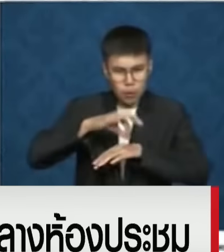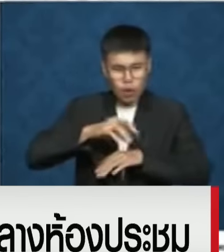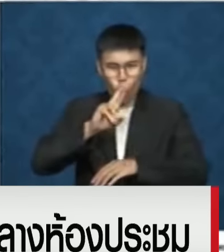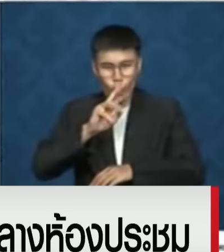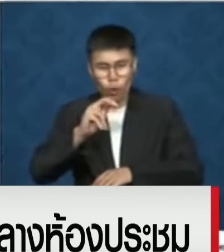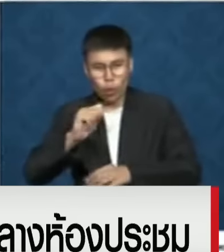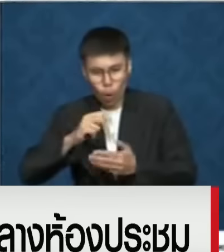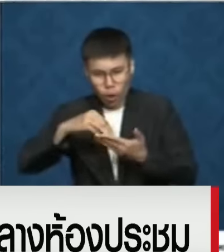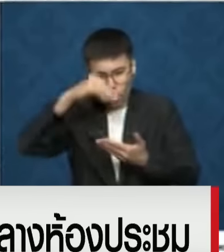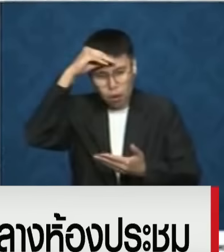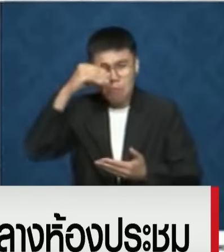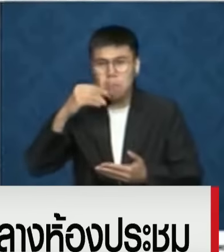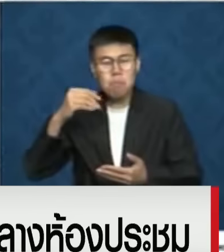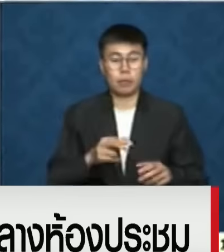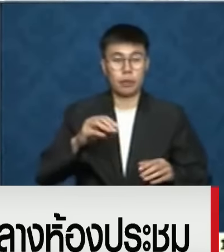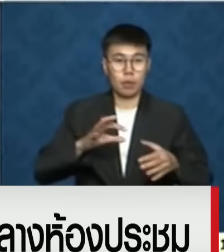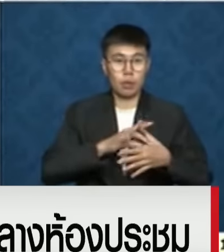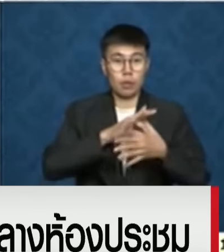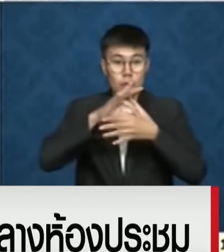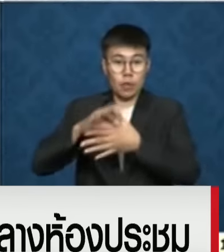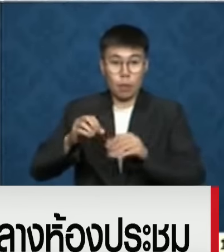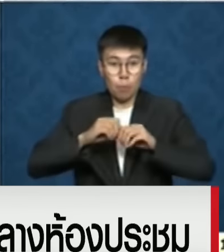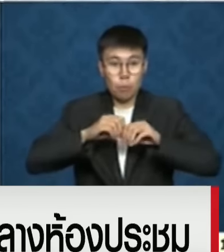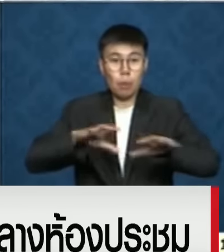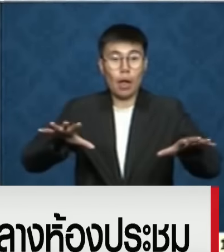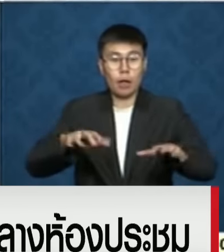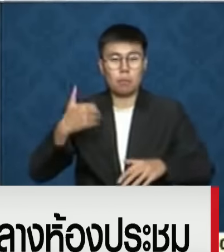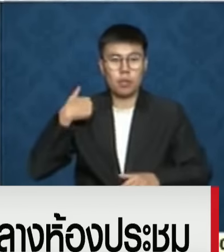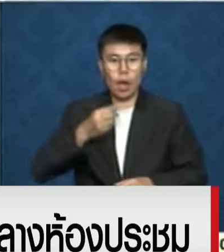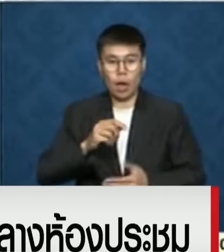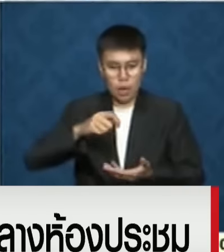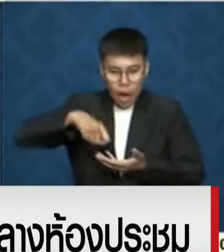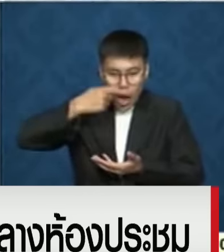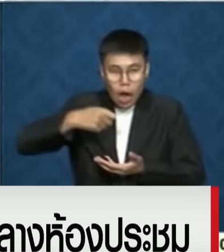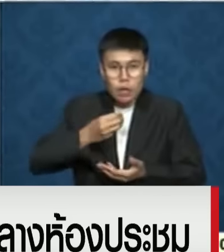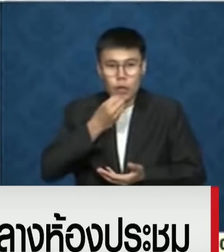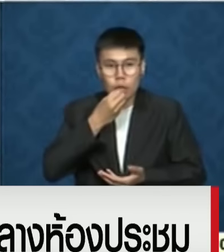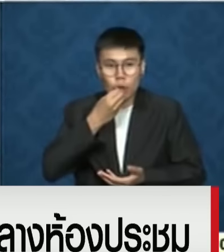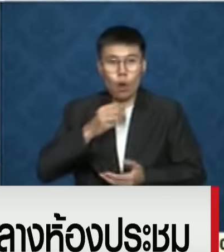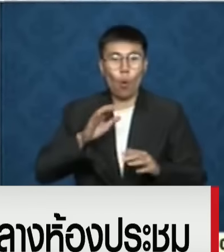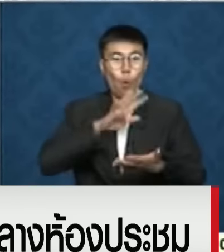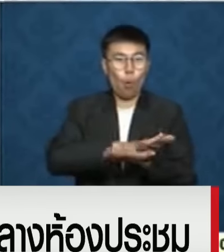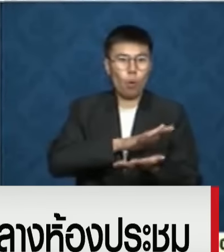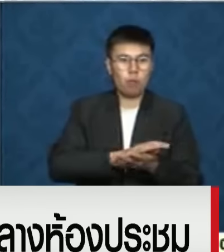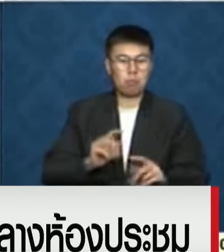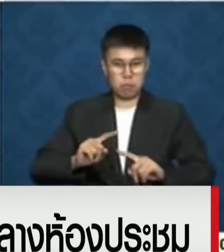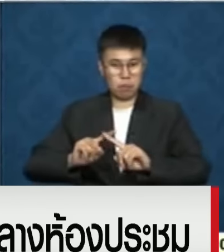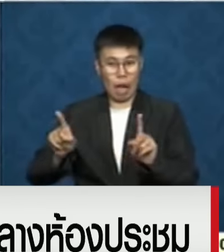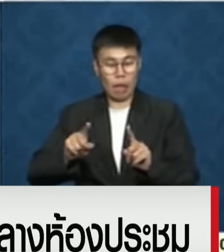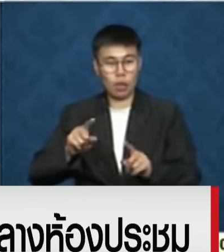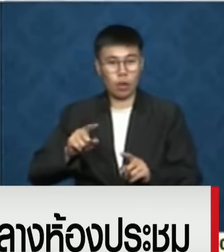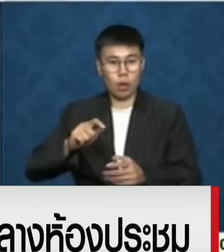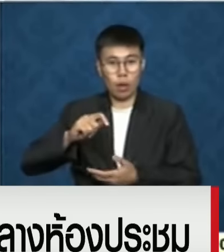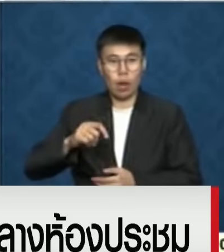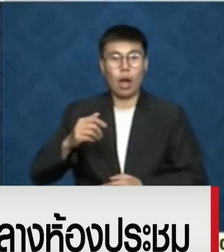ปรากฏว่าครูจวงก็ลุกขึ้นมาพูดต่อขอให้ผู้บริหารกระทรวงศึกษาธิการออกมาขอโทษอย่างจริงใจกับการที่ผู้ใต้บังคับ